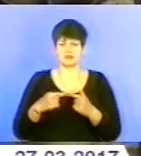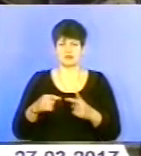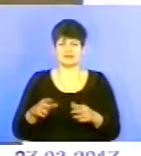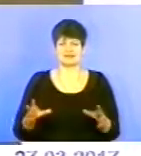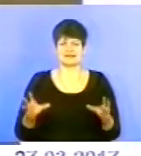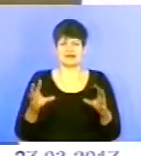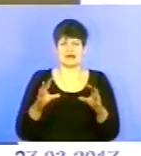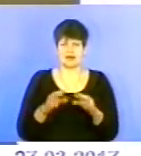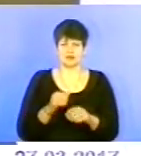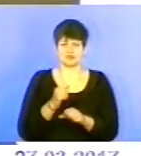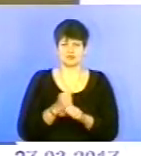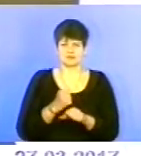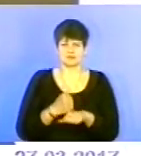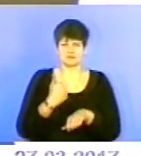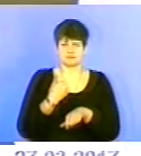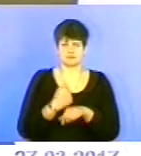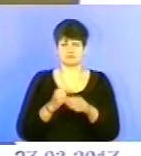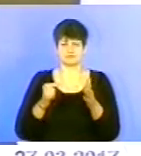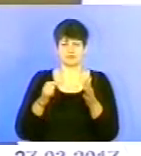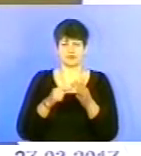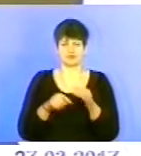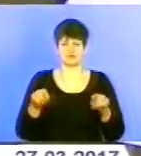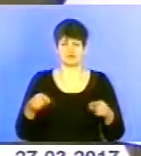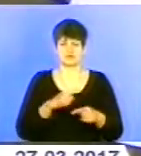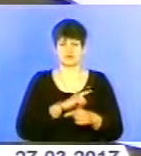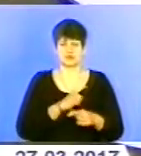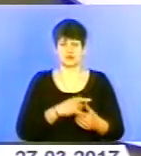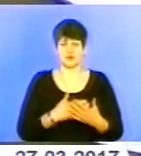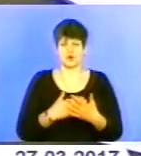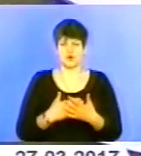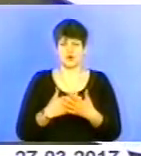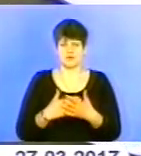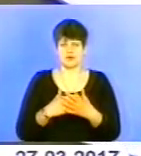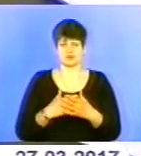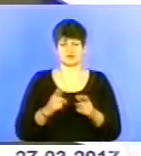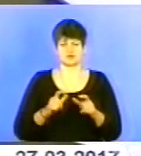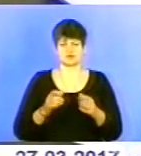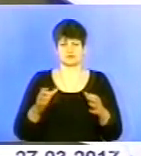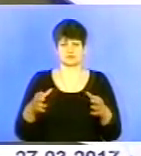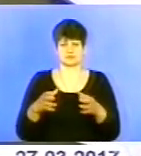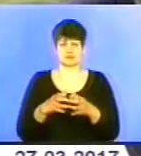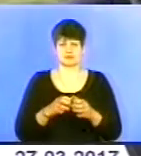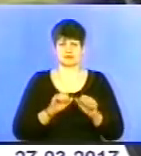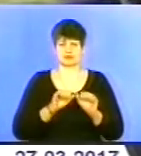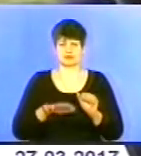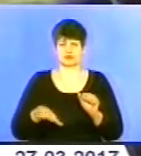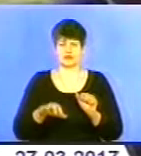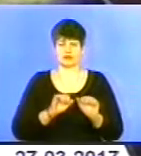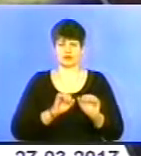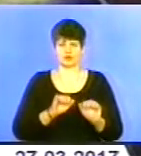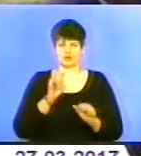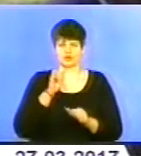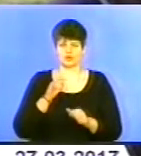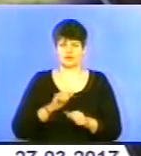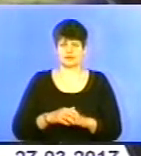разом працюватимуть над стратегічною метою – створення потужного громадського інституту територіальної оборони України. Підписання меморандуму